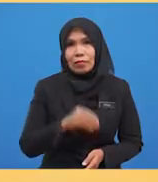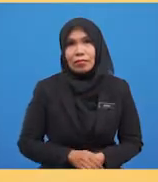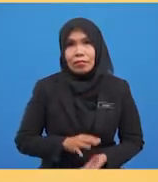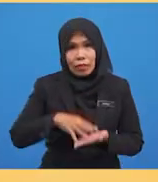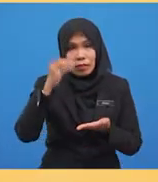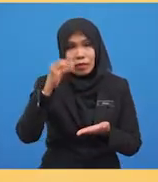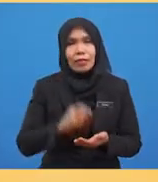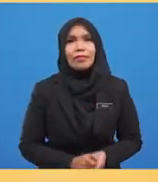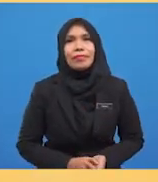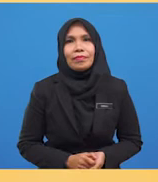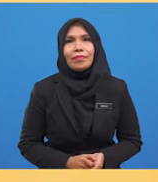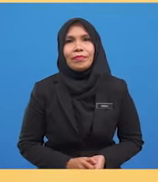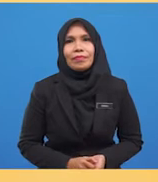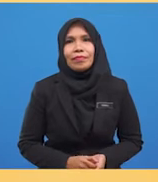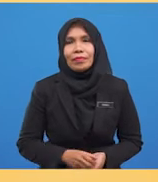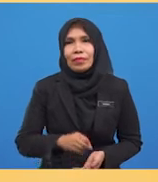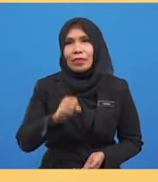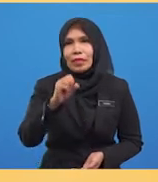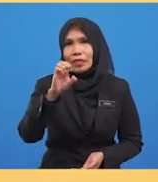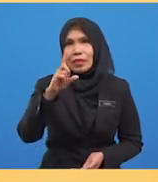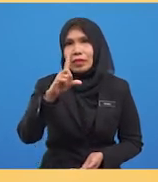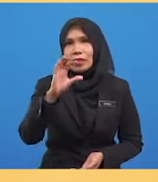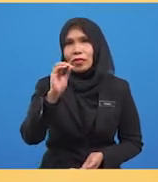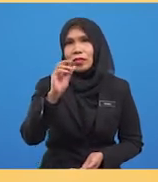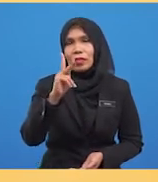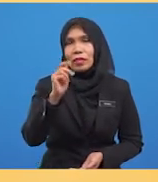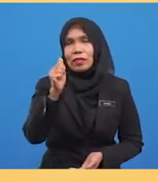ialah seloka santap istiadat.